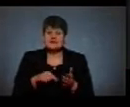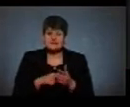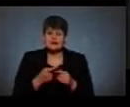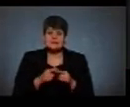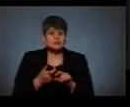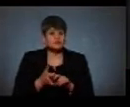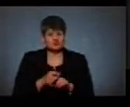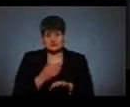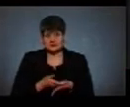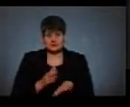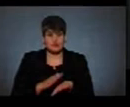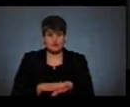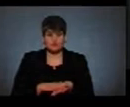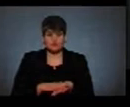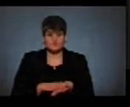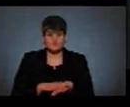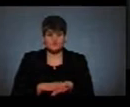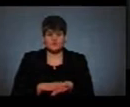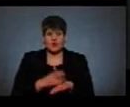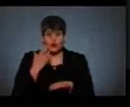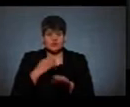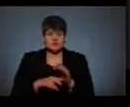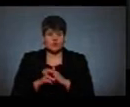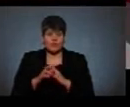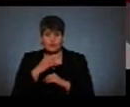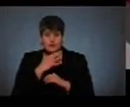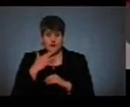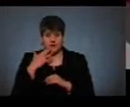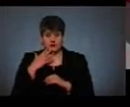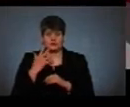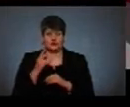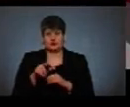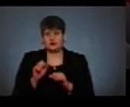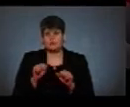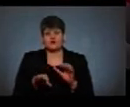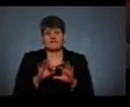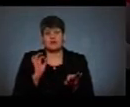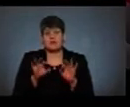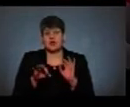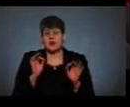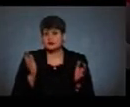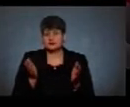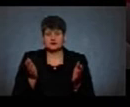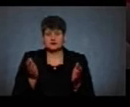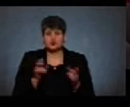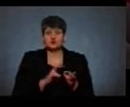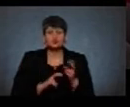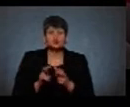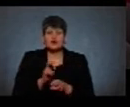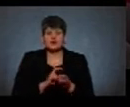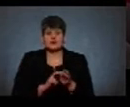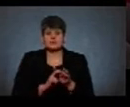дуже складно, коли є храмів багато, громад багато, і людина може вибирати, шукати